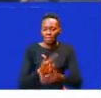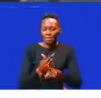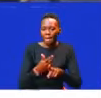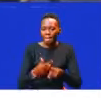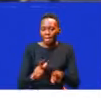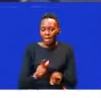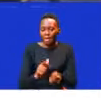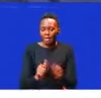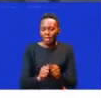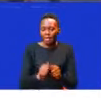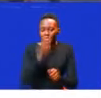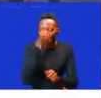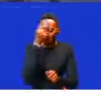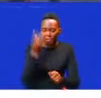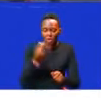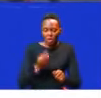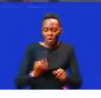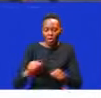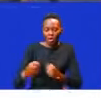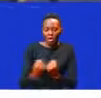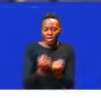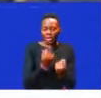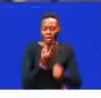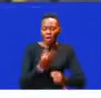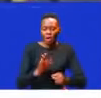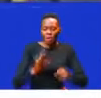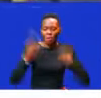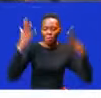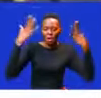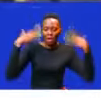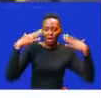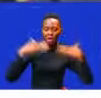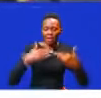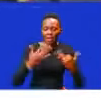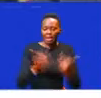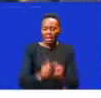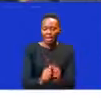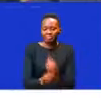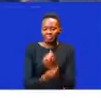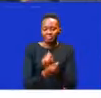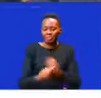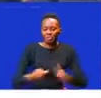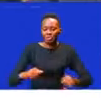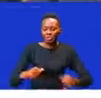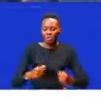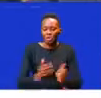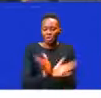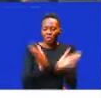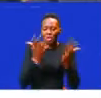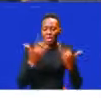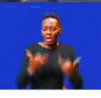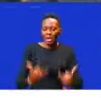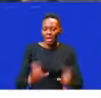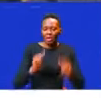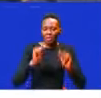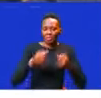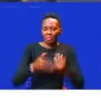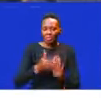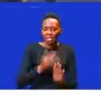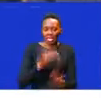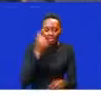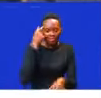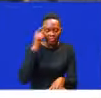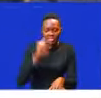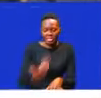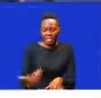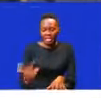nikech masira mar koth mang'eny madhi mbele pok oyaw skunde. Watem warit nyithindo ma wan godo ka